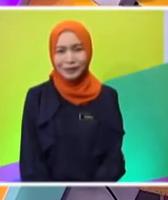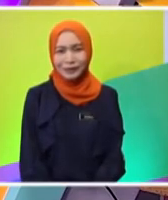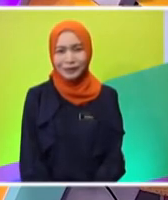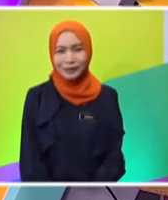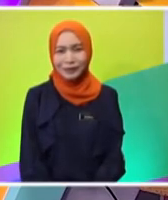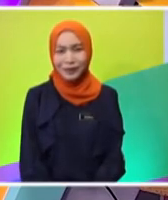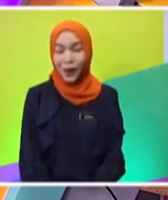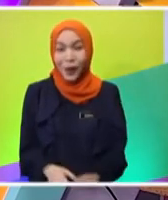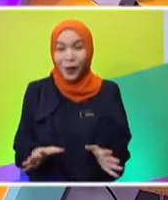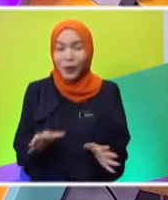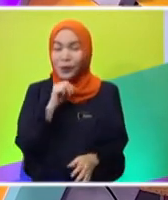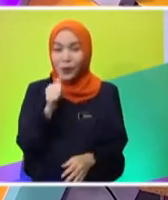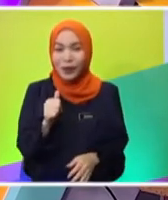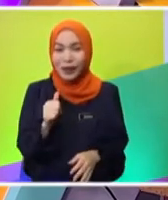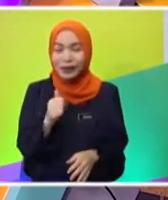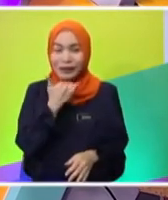Betul